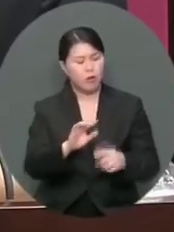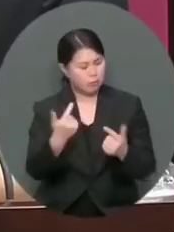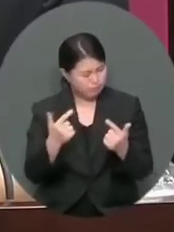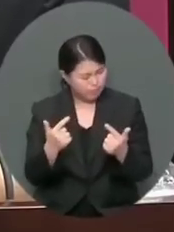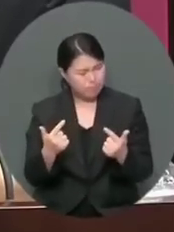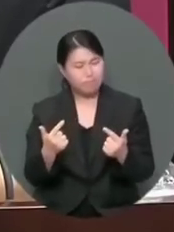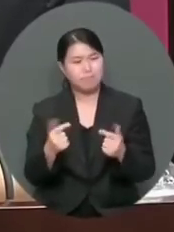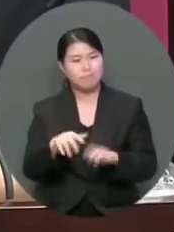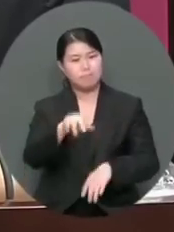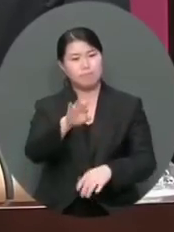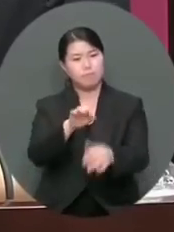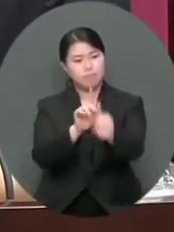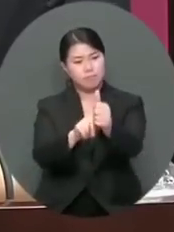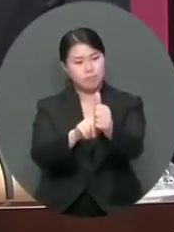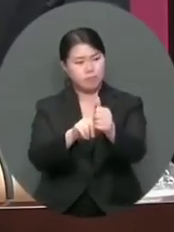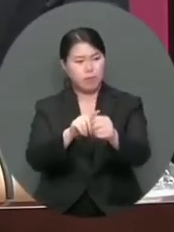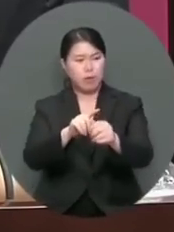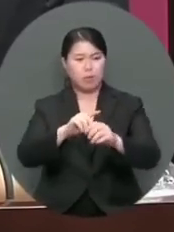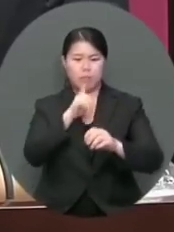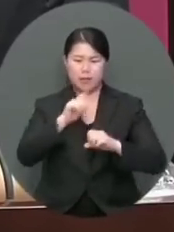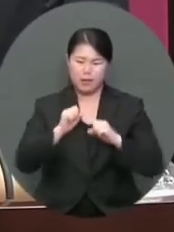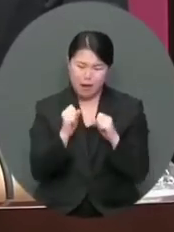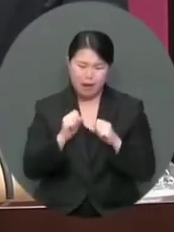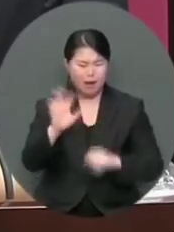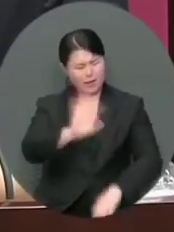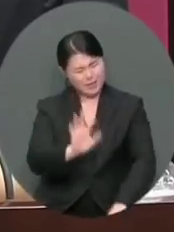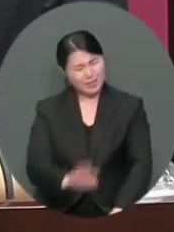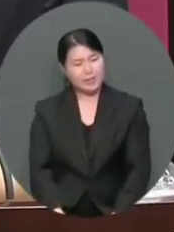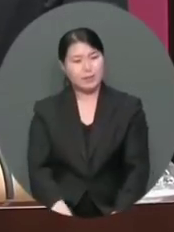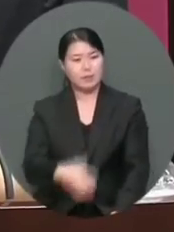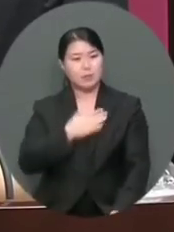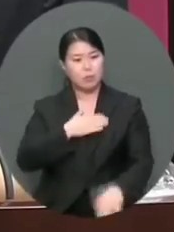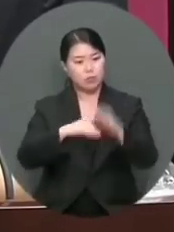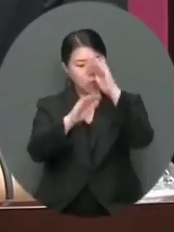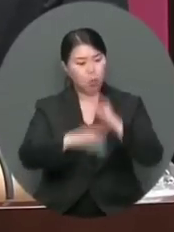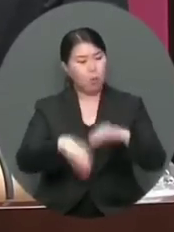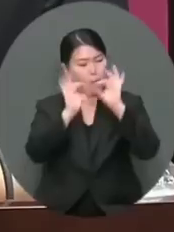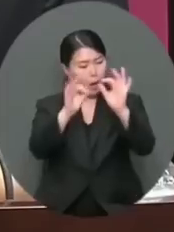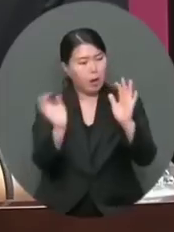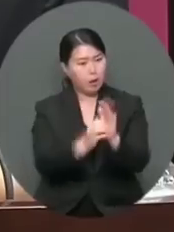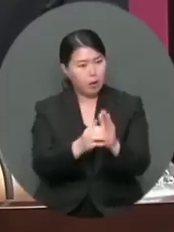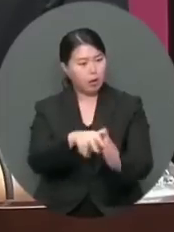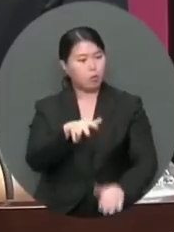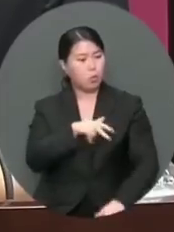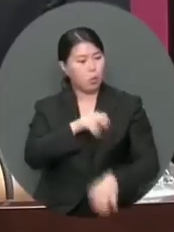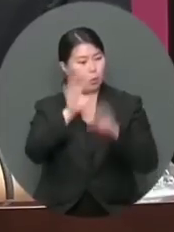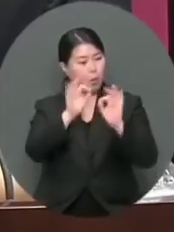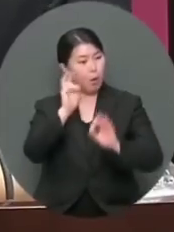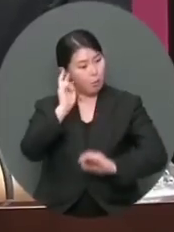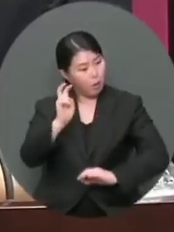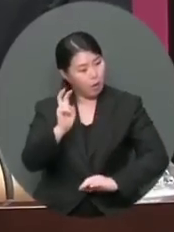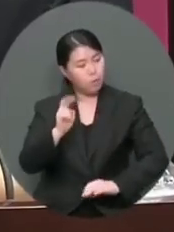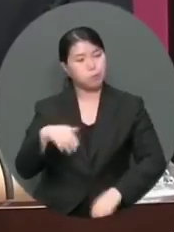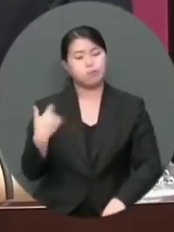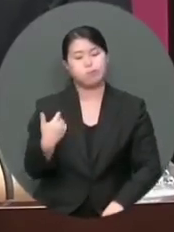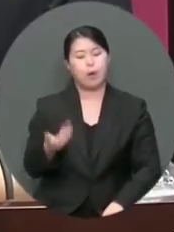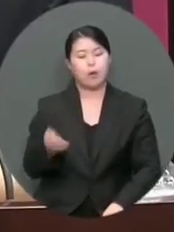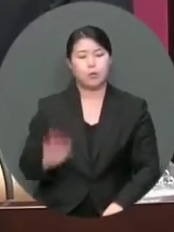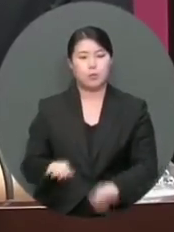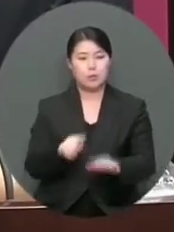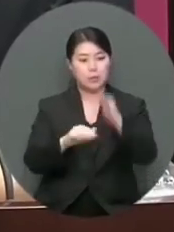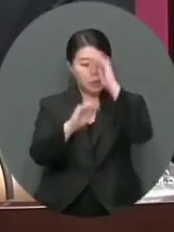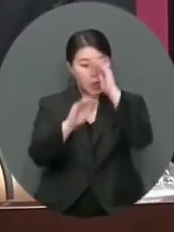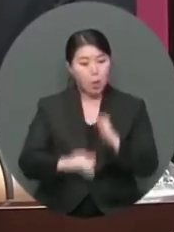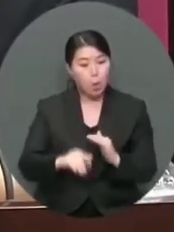그렇게 정혜구 이사장님이 하셨을 리가 없죠. 그럼 제가 그 내용을 봤습니다. 의원님도 보셨는지 모르겠지만 그 내용